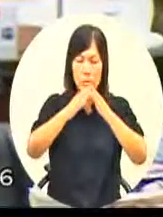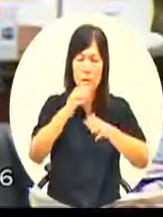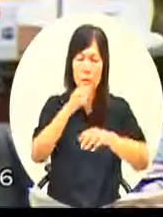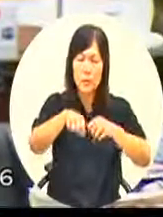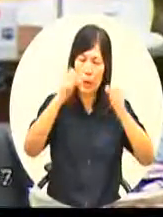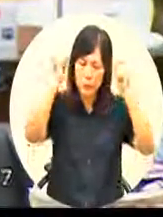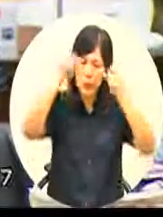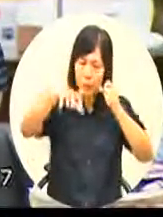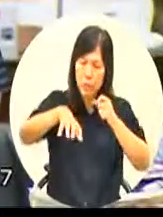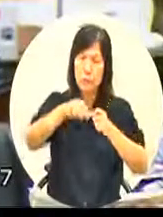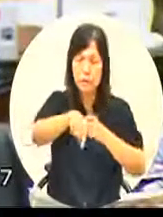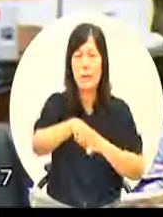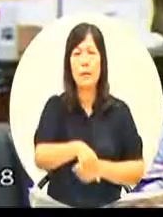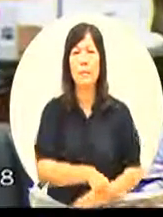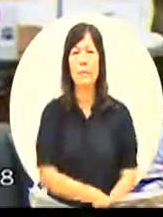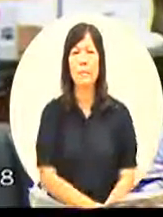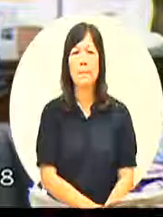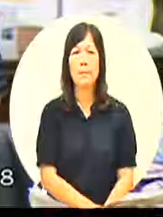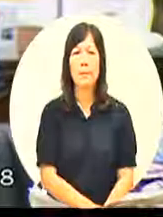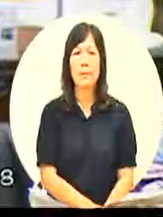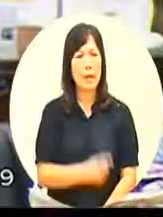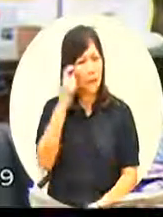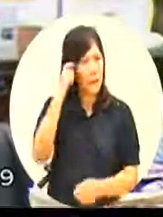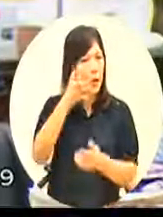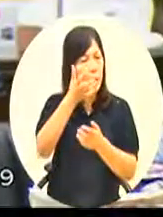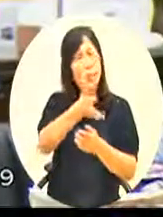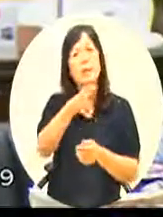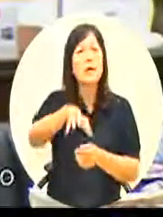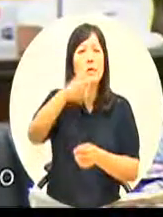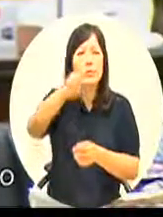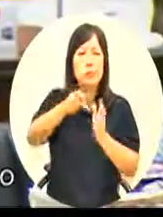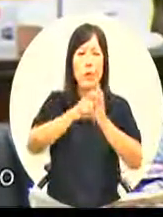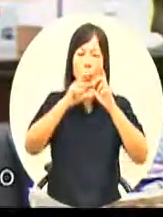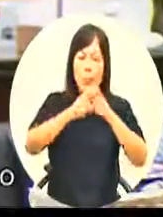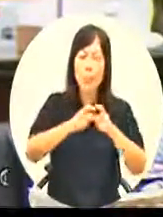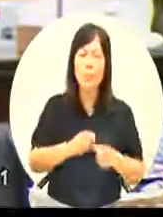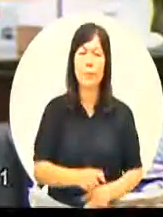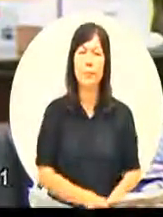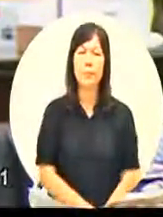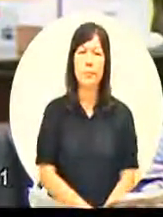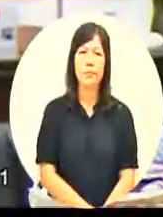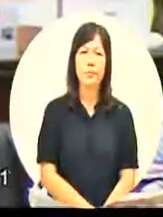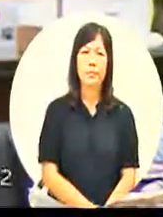那边。好，那这部分是不是请一下处长来做一个回应？